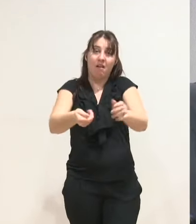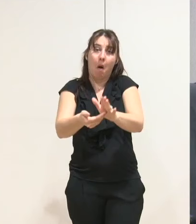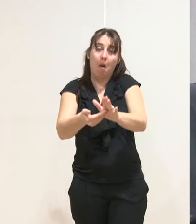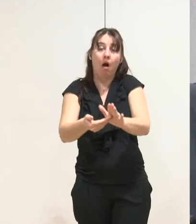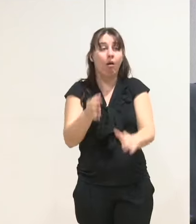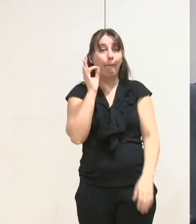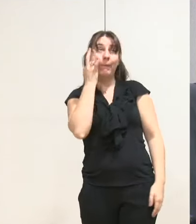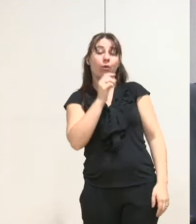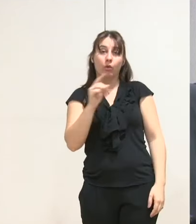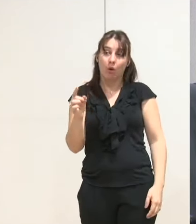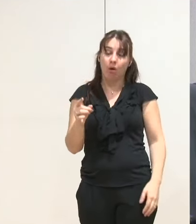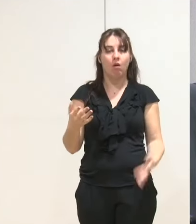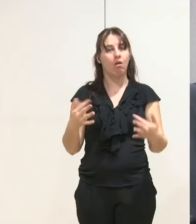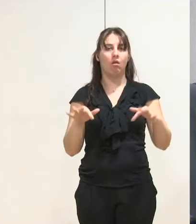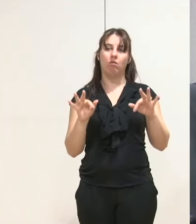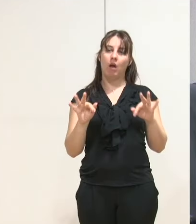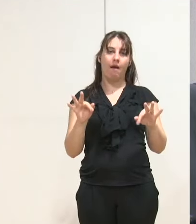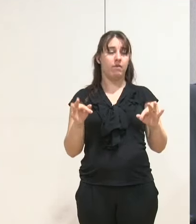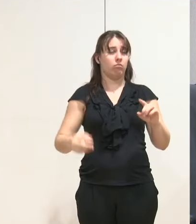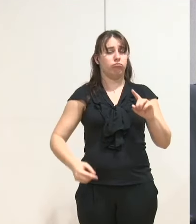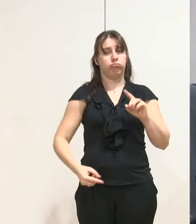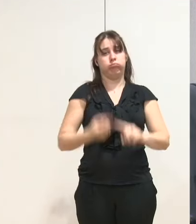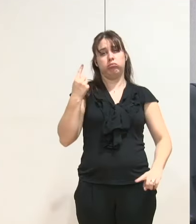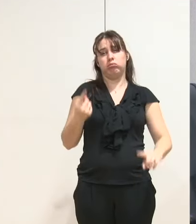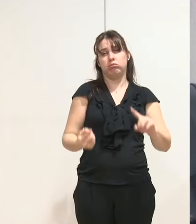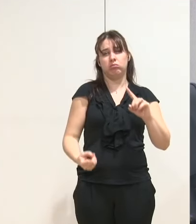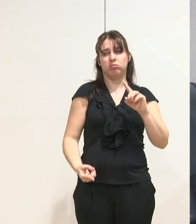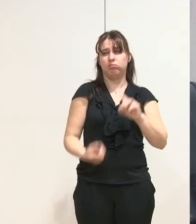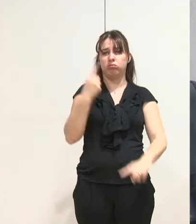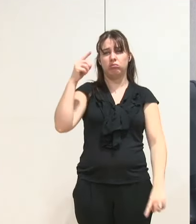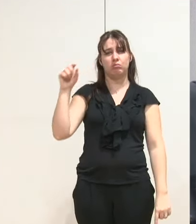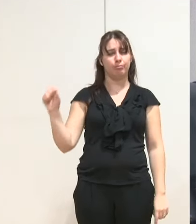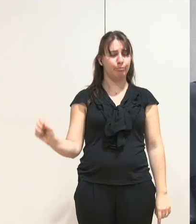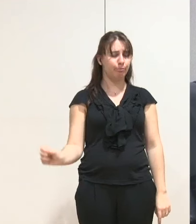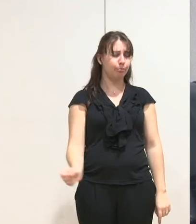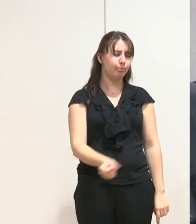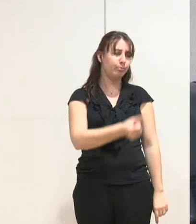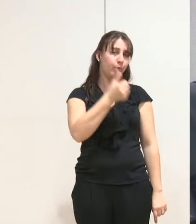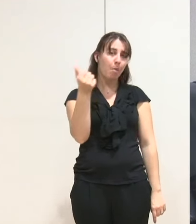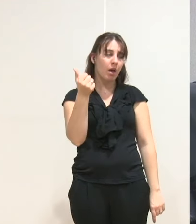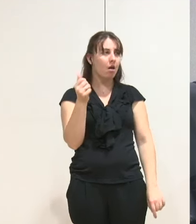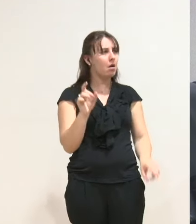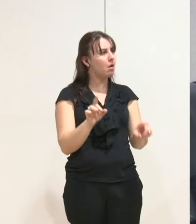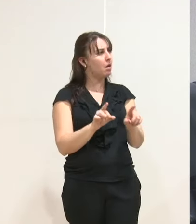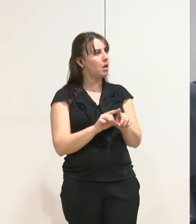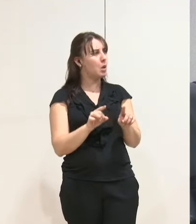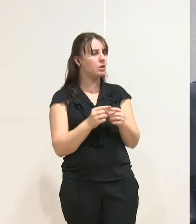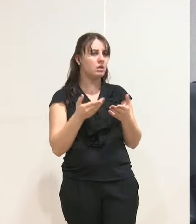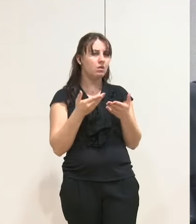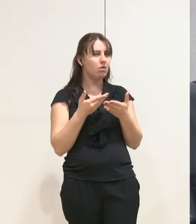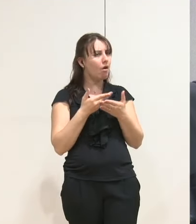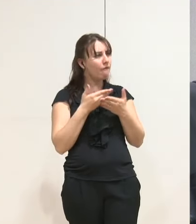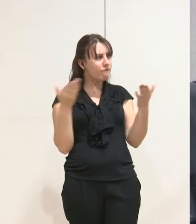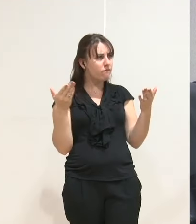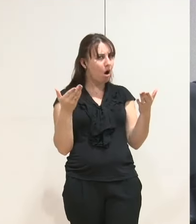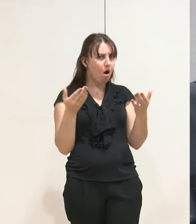anodine la question cruciale et pour tout dire assez